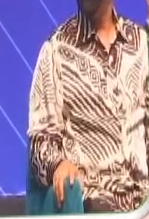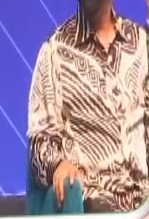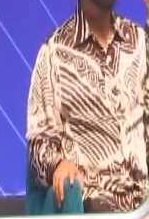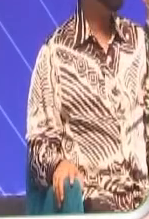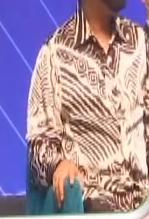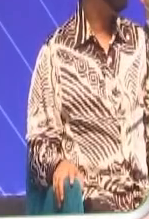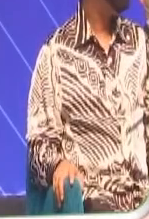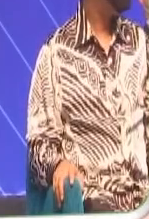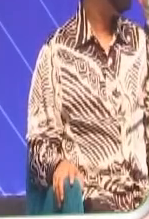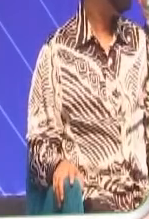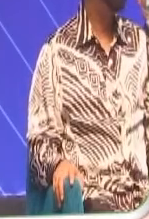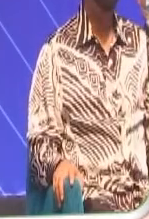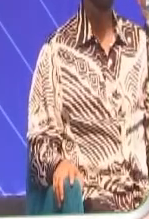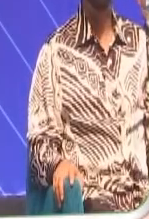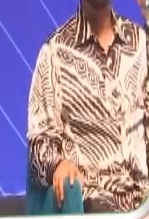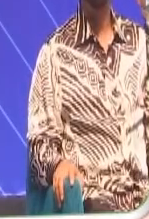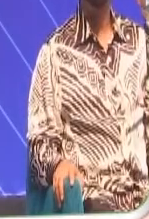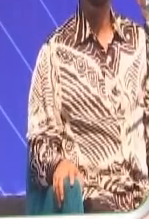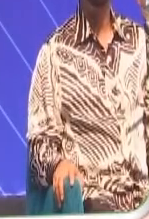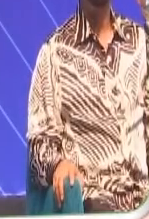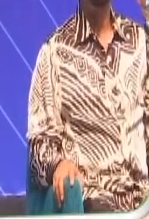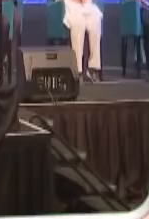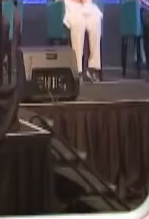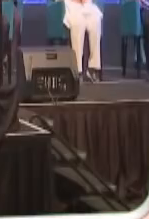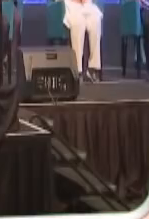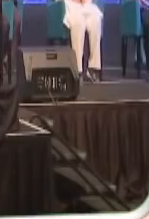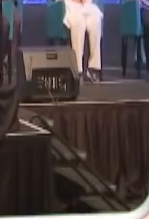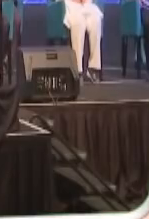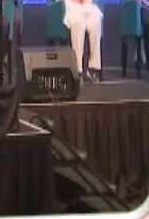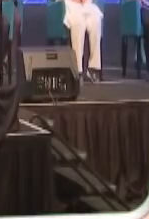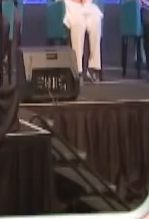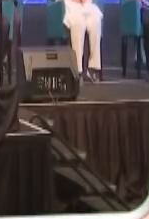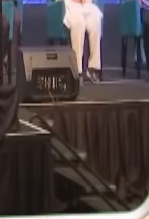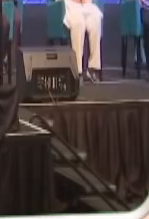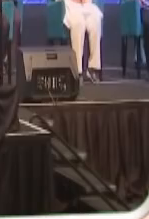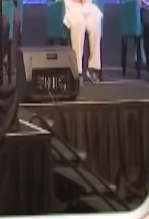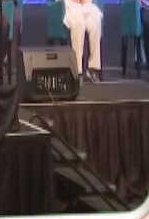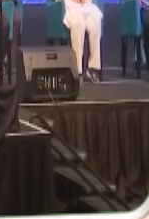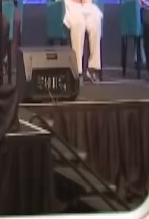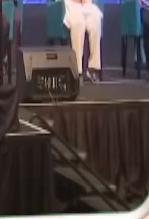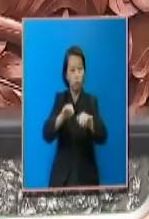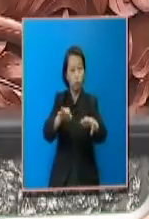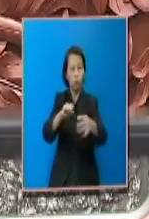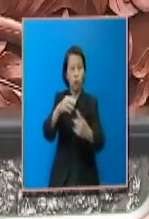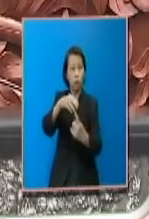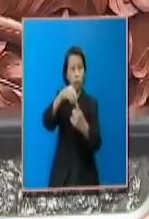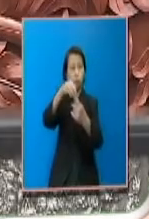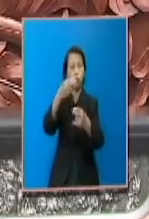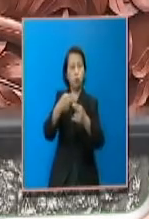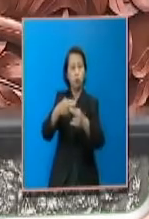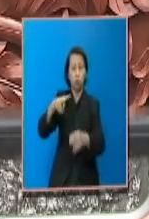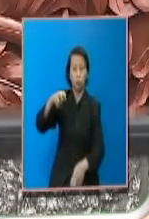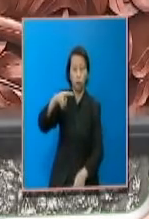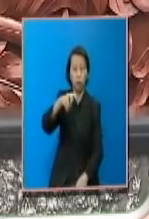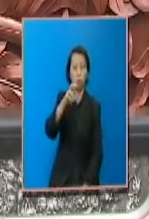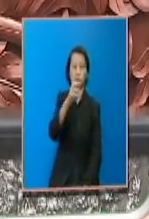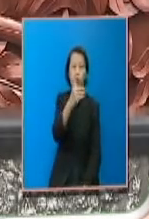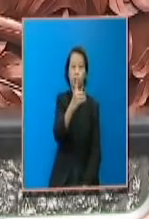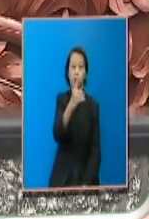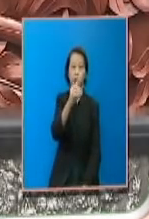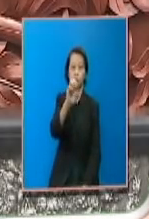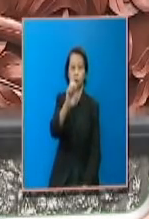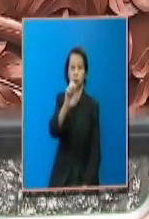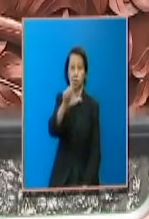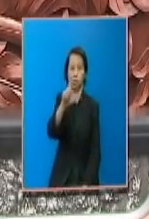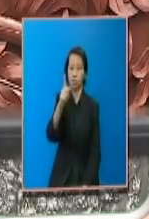位非常崇高的马来西亚元首阿卜杜拉，他29号非常罕见公然的谴责饱受危机打击的首相